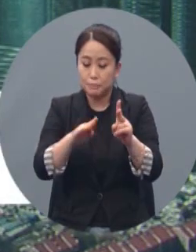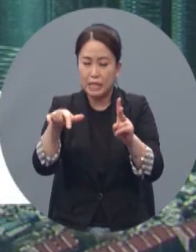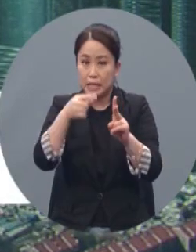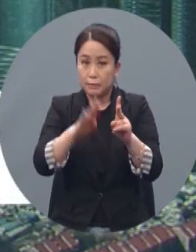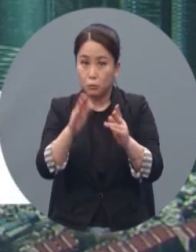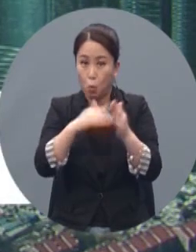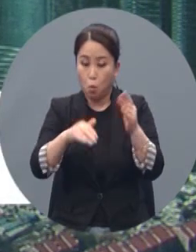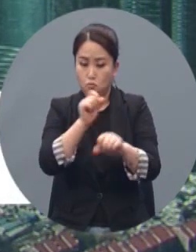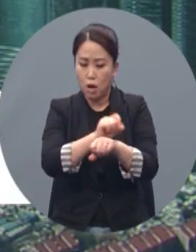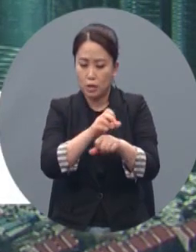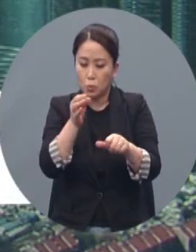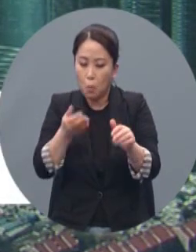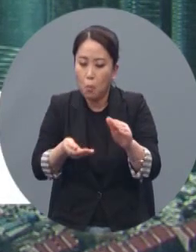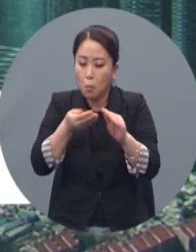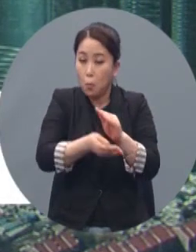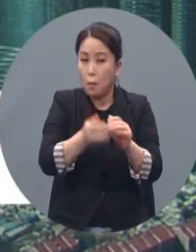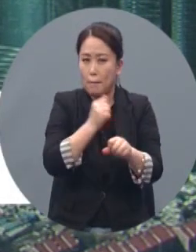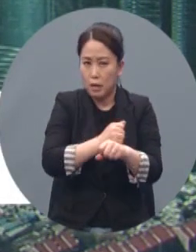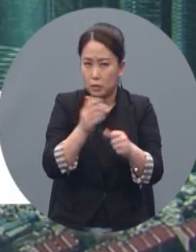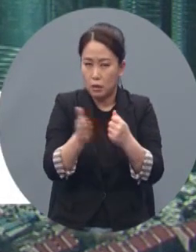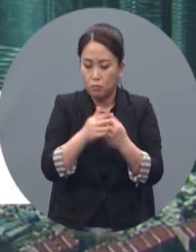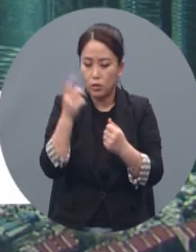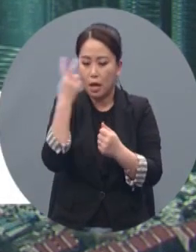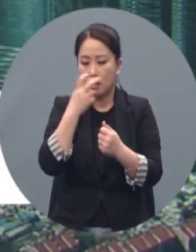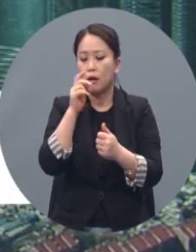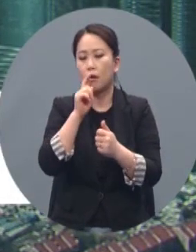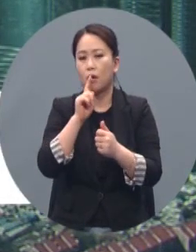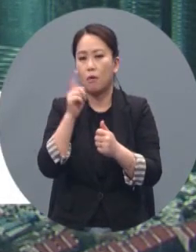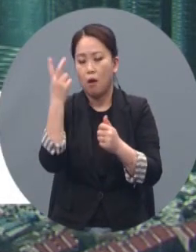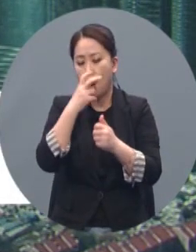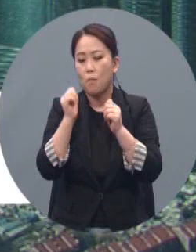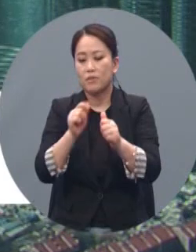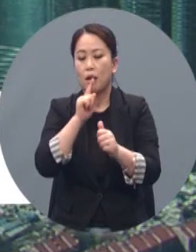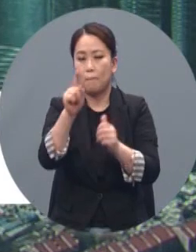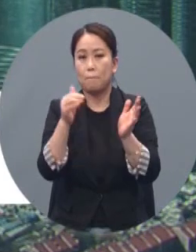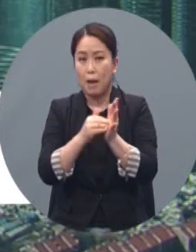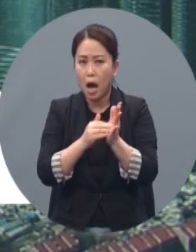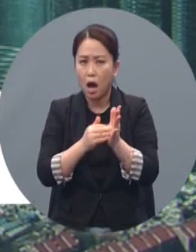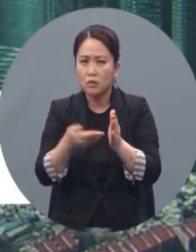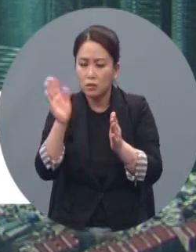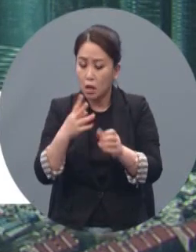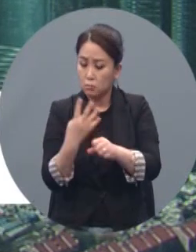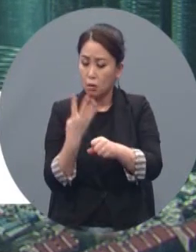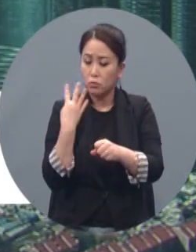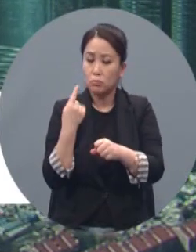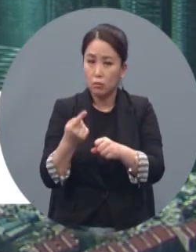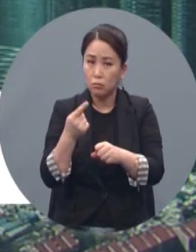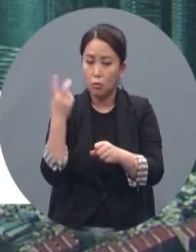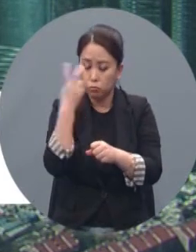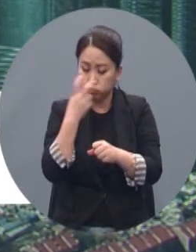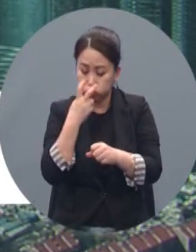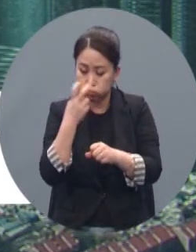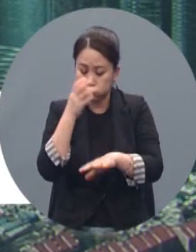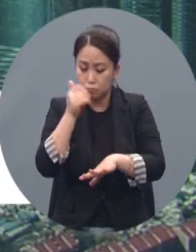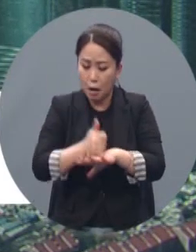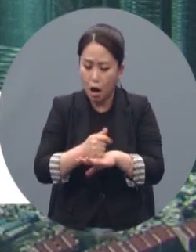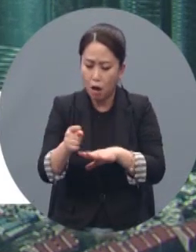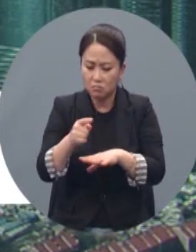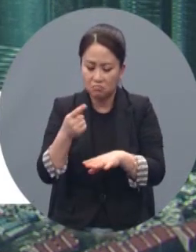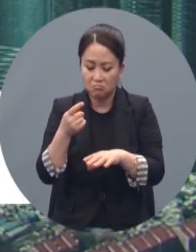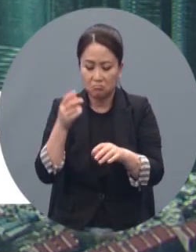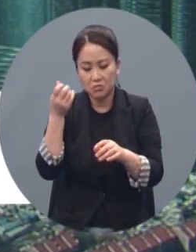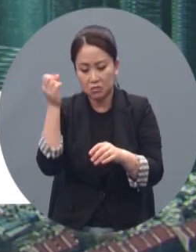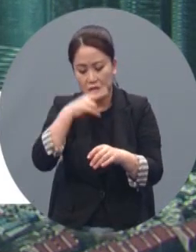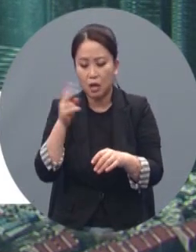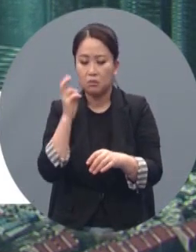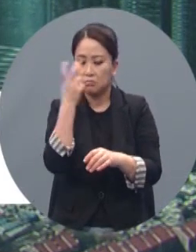기소됐습니다. 이 사건 이미 4년 전 검찰이 불기소 처분을 내려 봐주기 수사라는 비판을 받았는데요. 이제 와서 다시